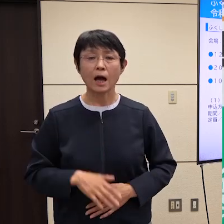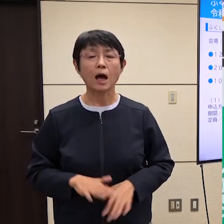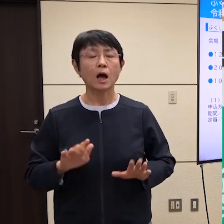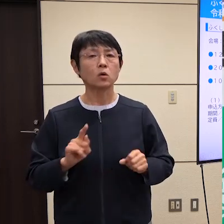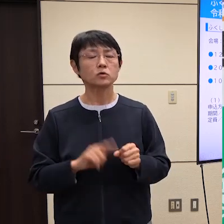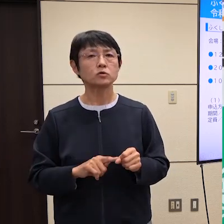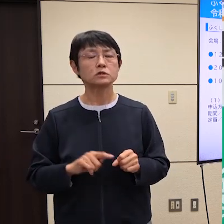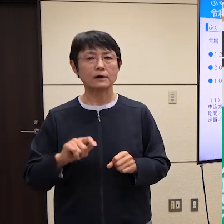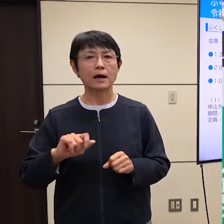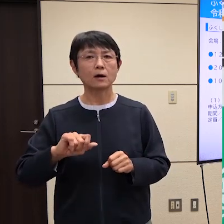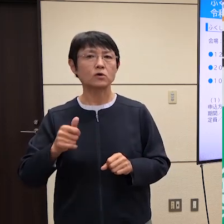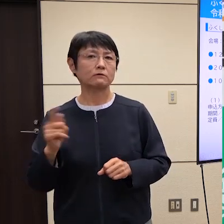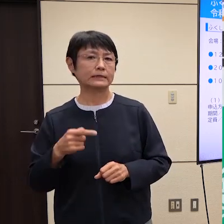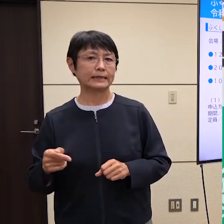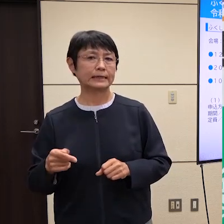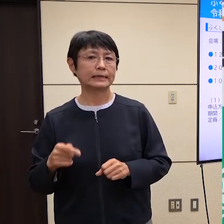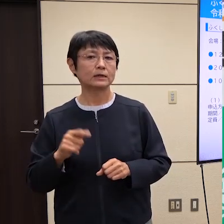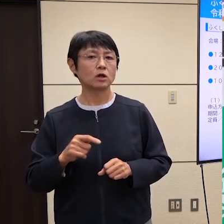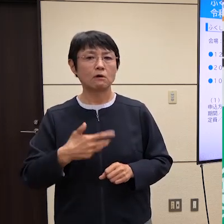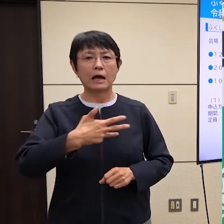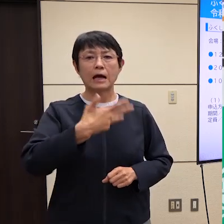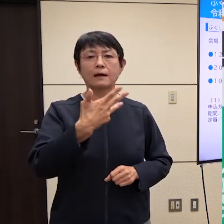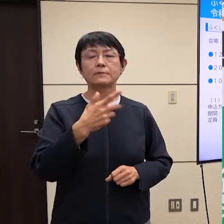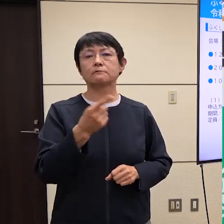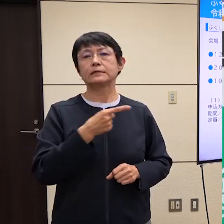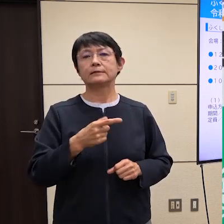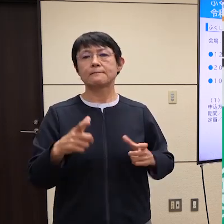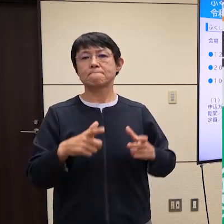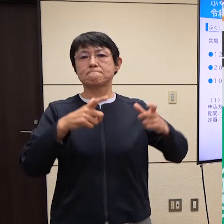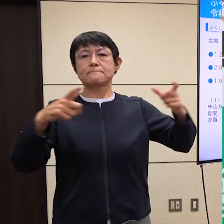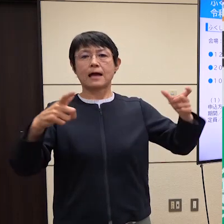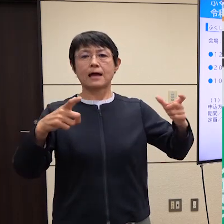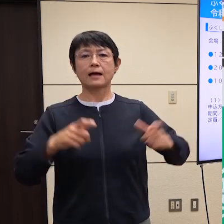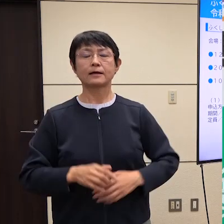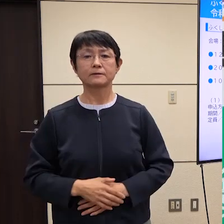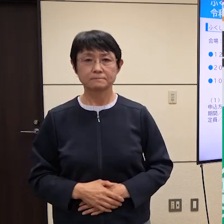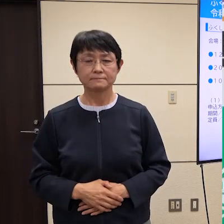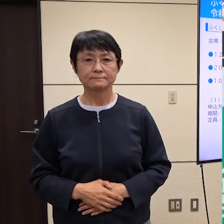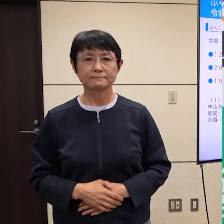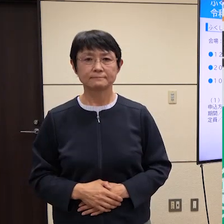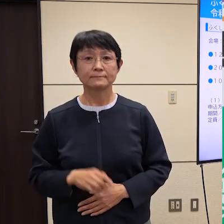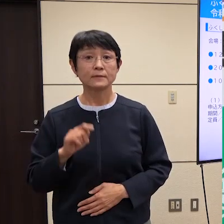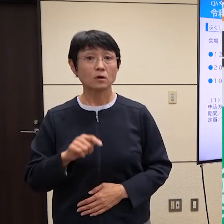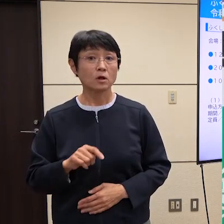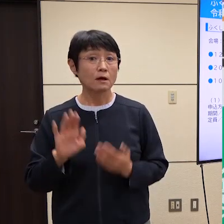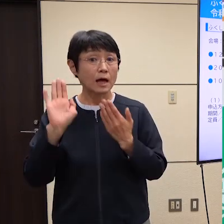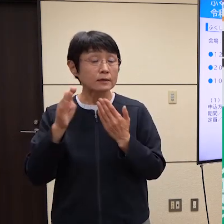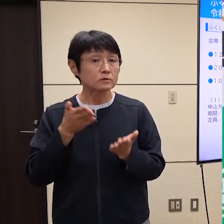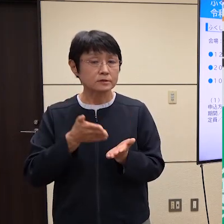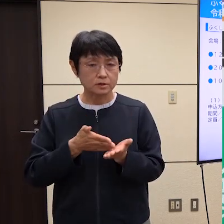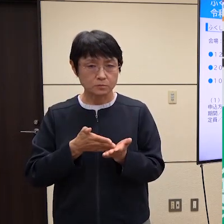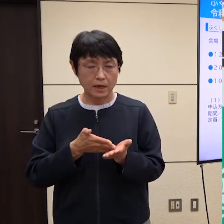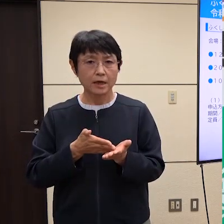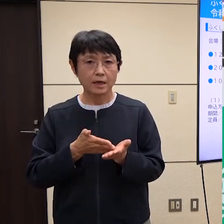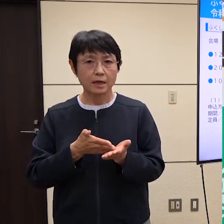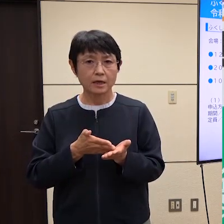今年は500人だったんですが、これを800人に、拡大をいたします。これは後ほど申し上げます